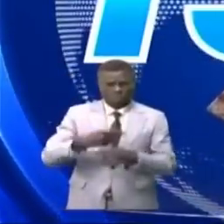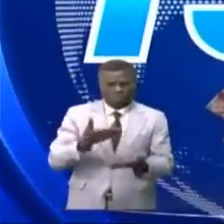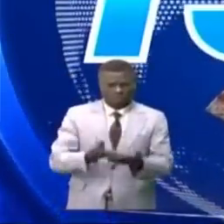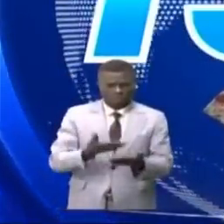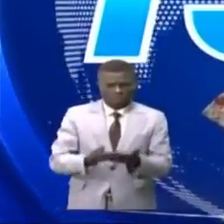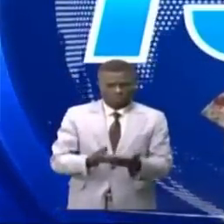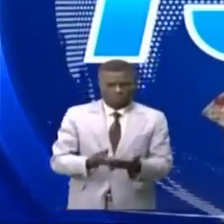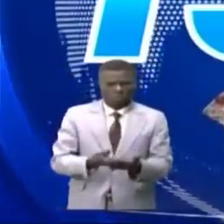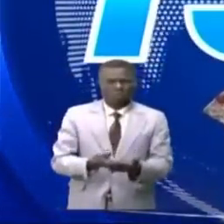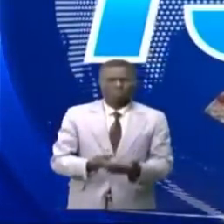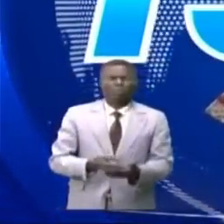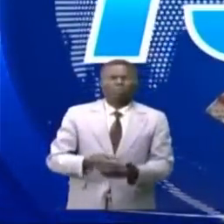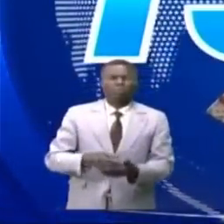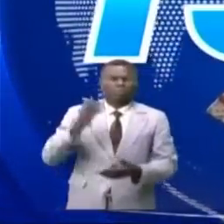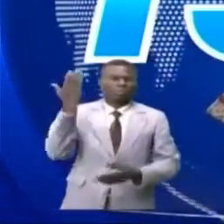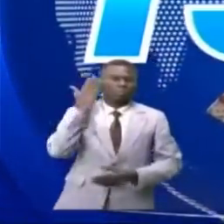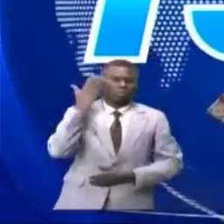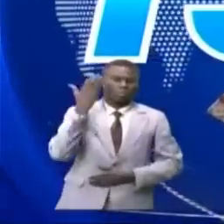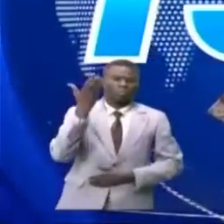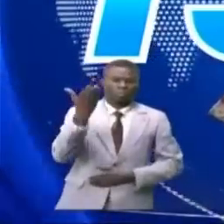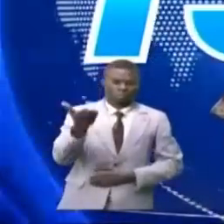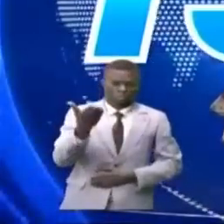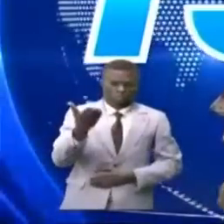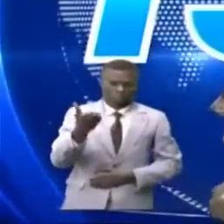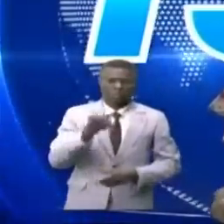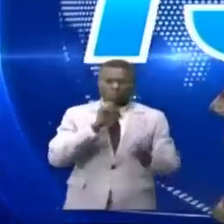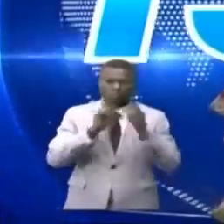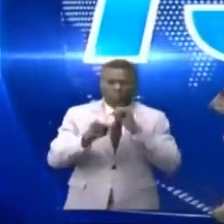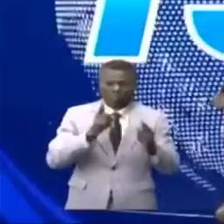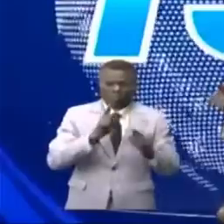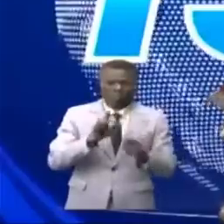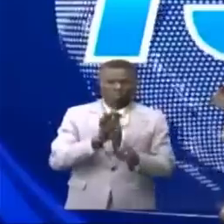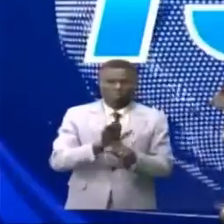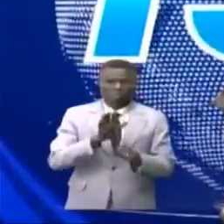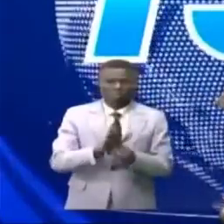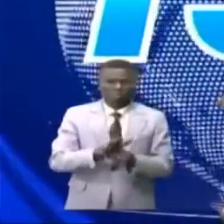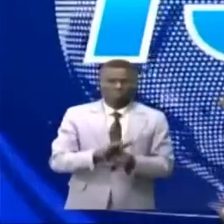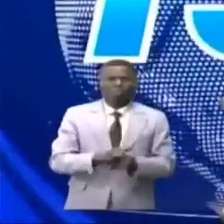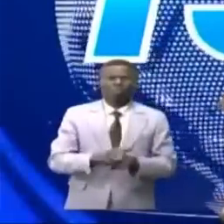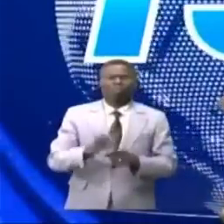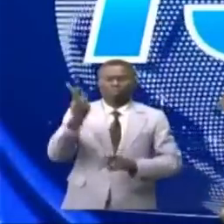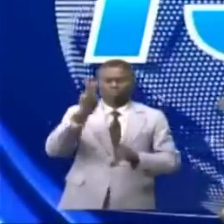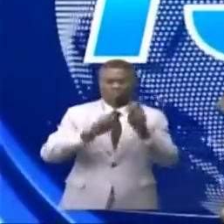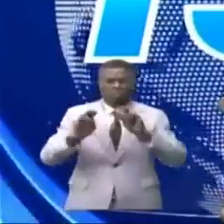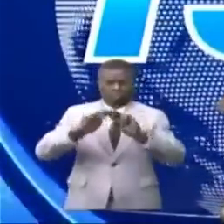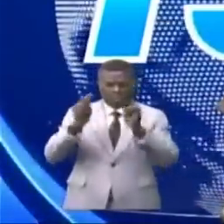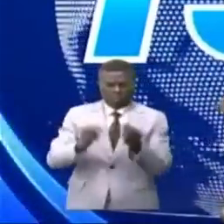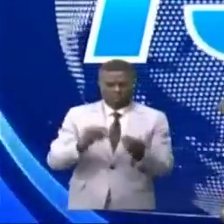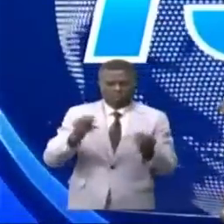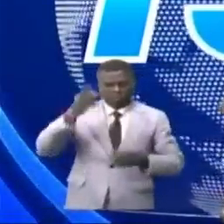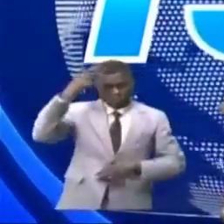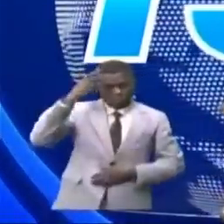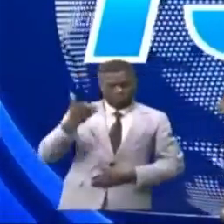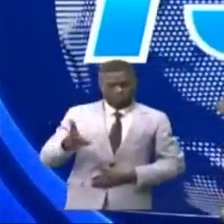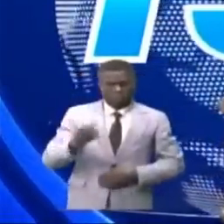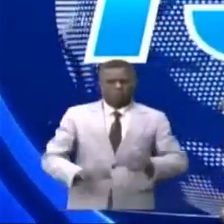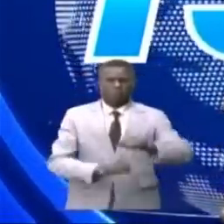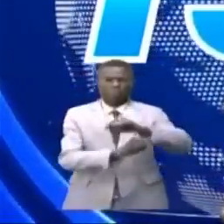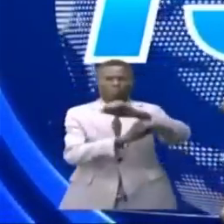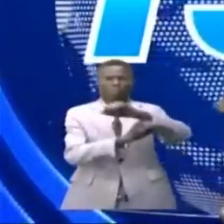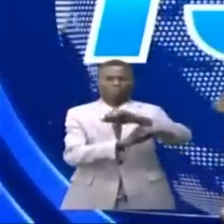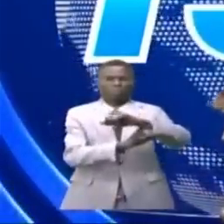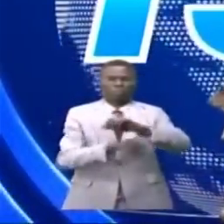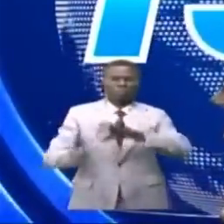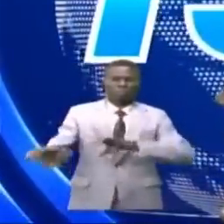Il s'agit de Socrate Mumbengai qui s'est entretenu longuement avec les combattants de cette cellule sous le soutien